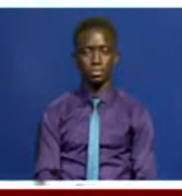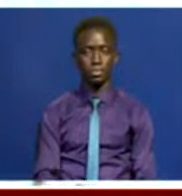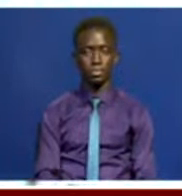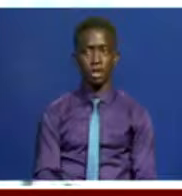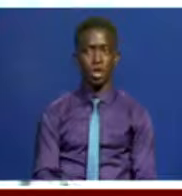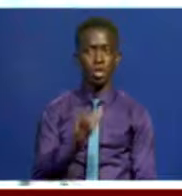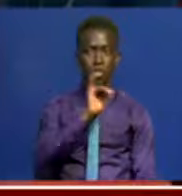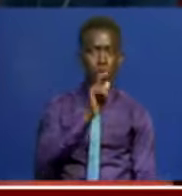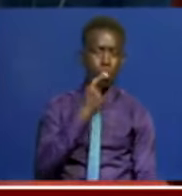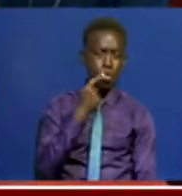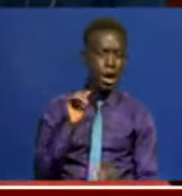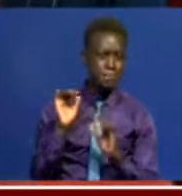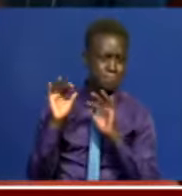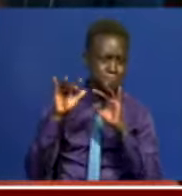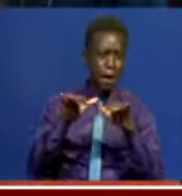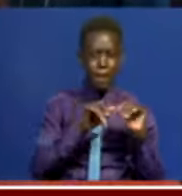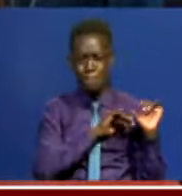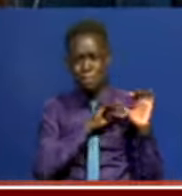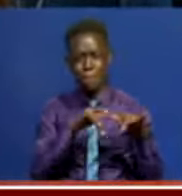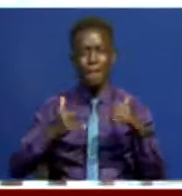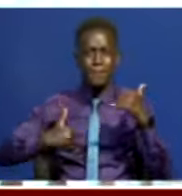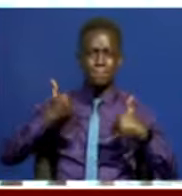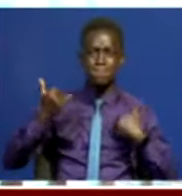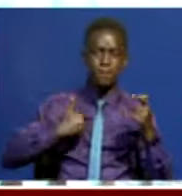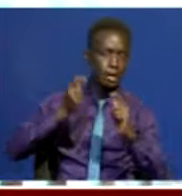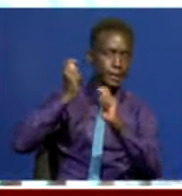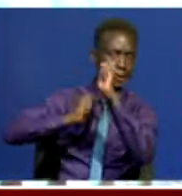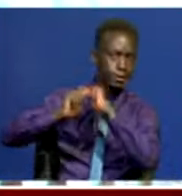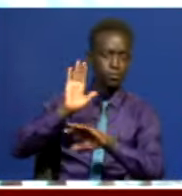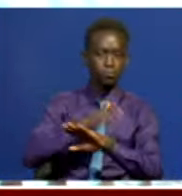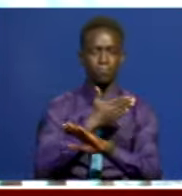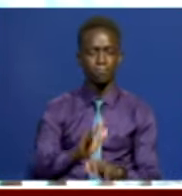Walihudhuria hafla hiyo wakifurahia muziki ya kitamaduni.